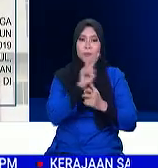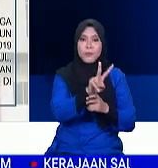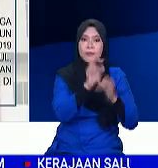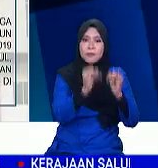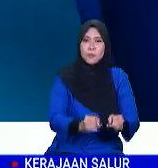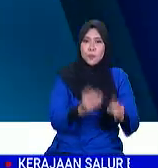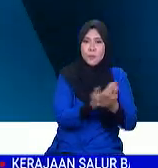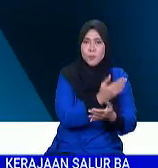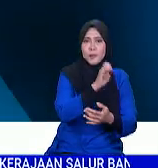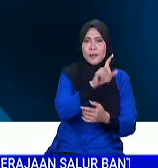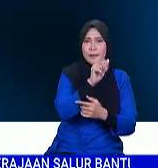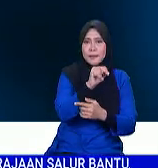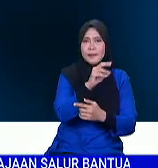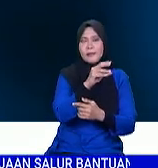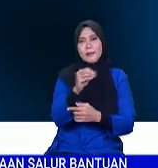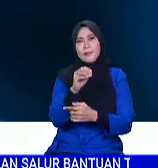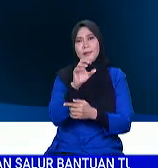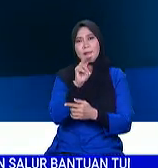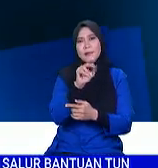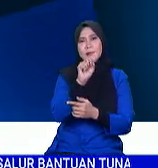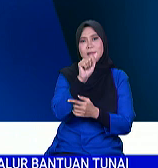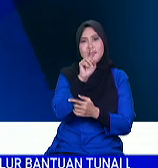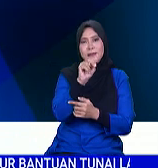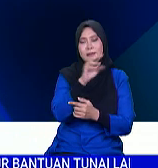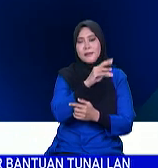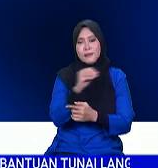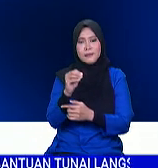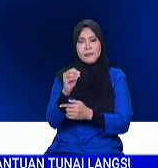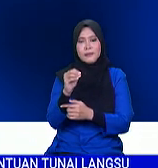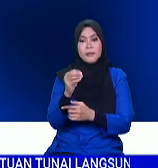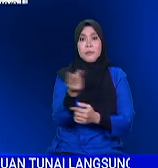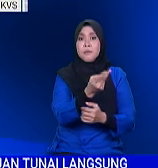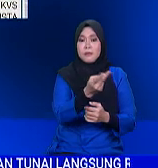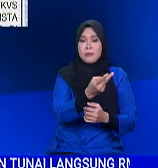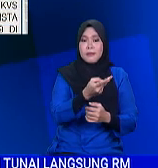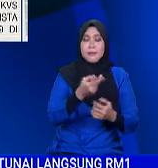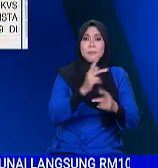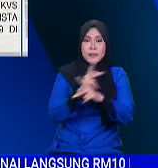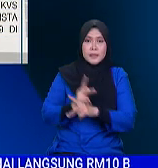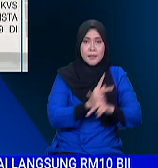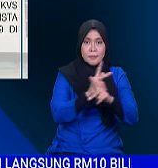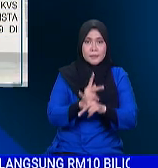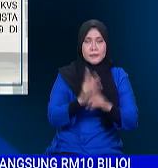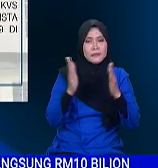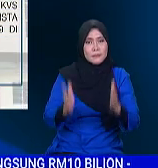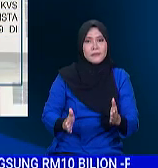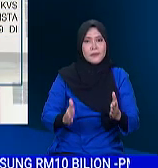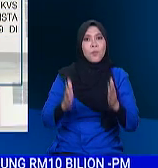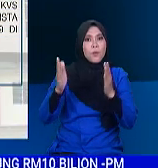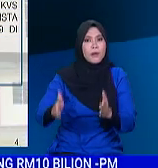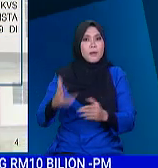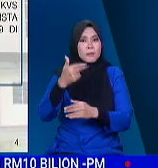terbaharui yaitu elance ajrina layas Nasirin Danis murah Jira dipercayai menjadi penjaga ke berarti ga mangsa culik warga